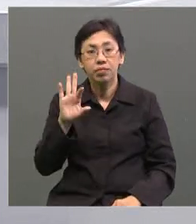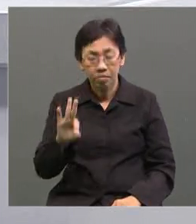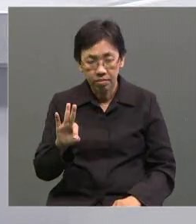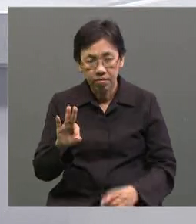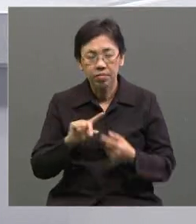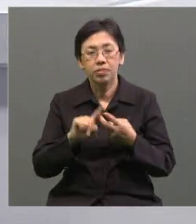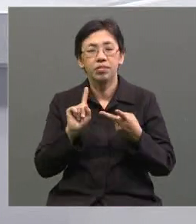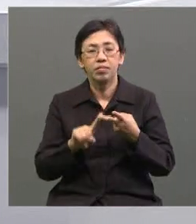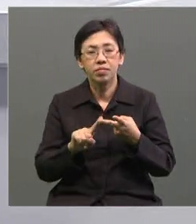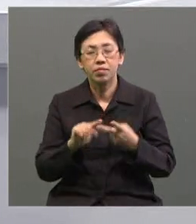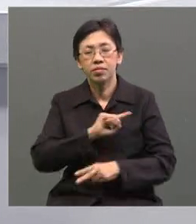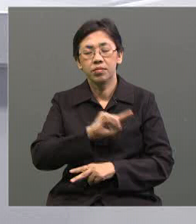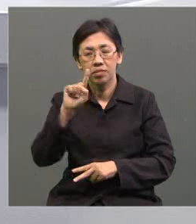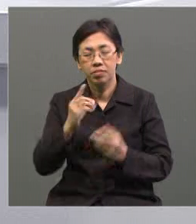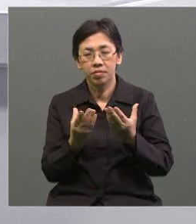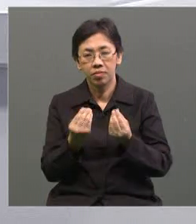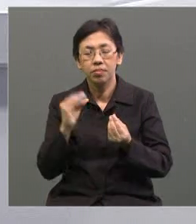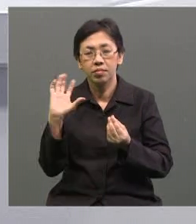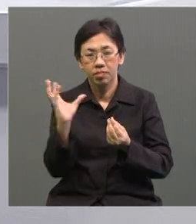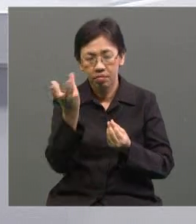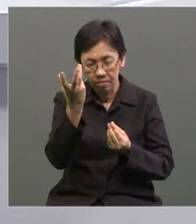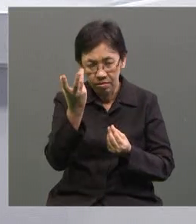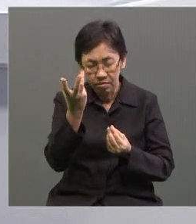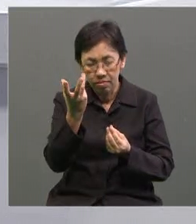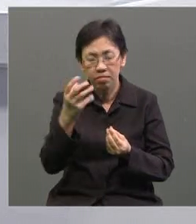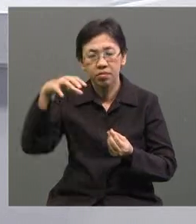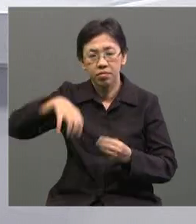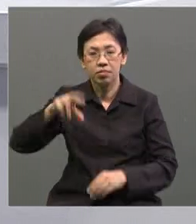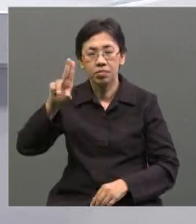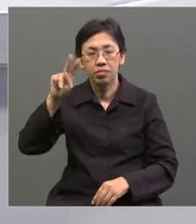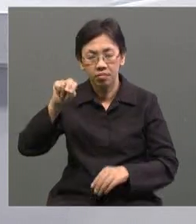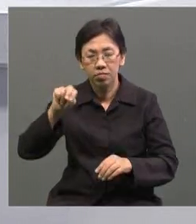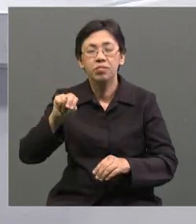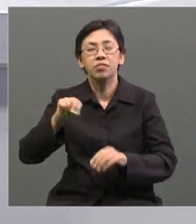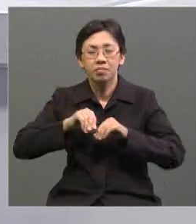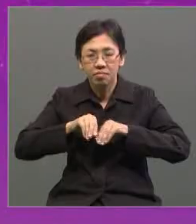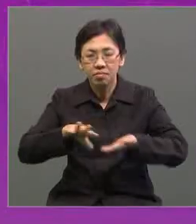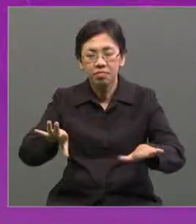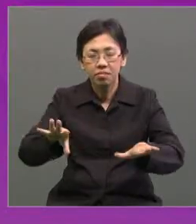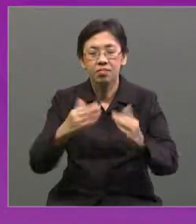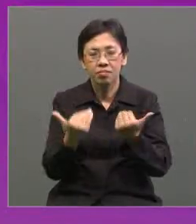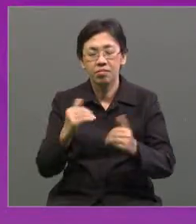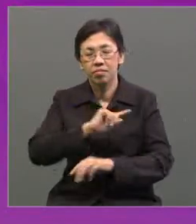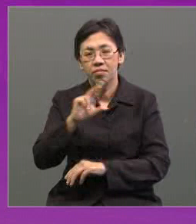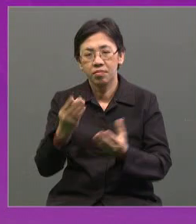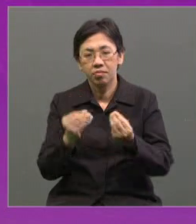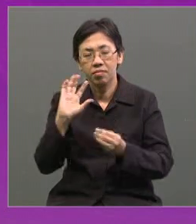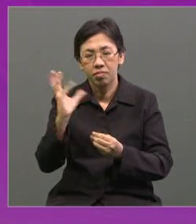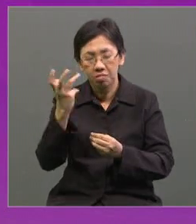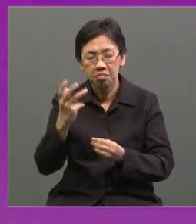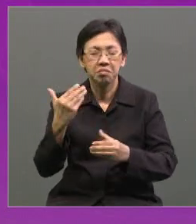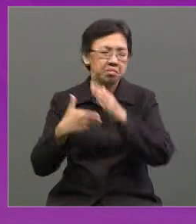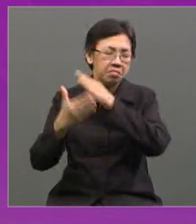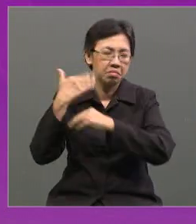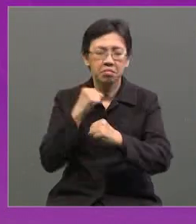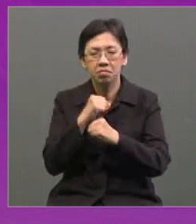9แล้ววันนี้ก็ยังเป็นวันดินโลกด้วยนะคะตามที่องค์การสหประชาชาติกำหนดไว้ก็มาจากพระราชกรณียกิจของพระ